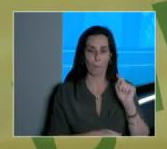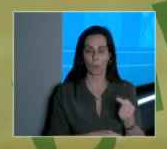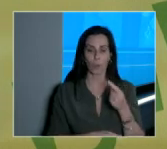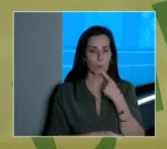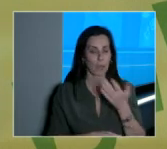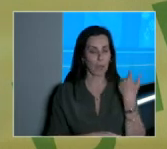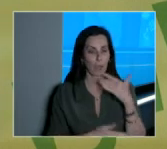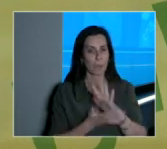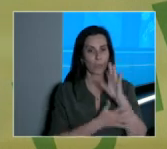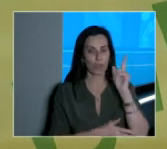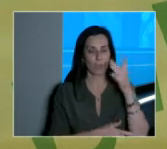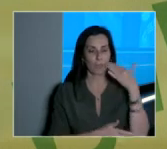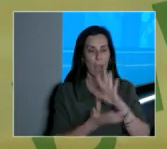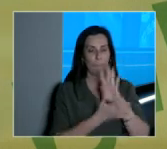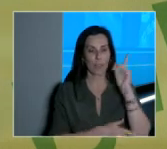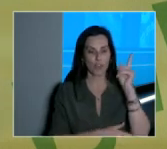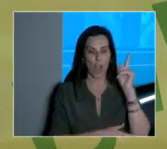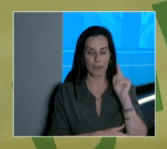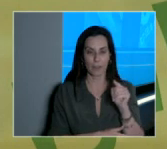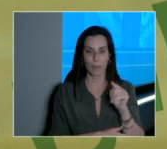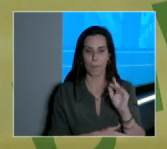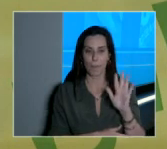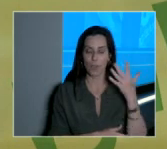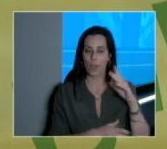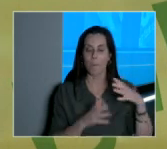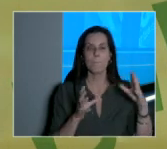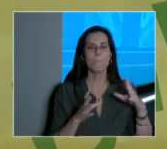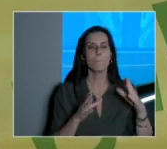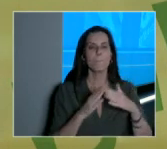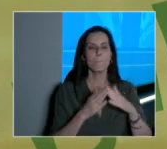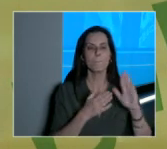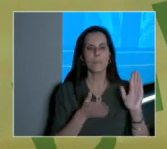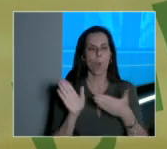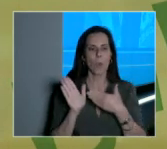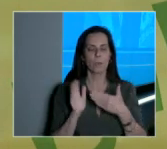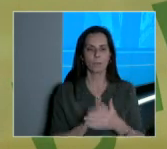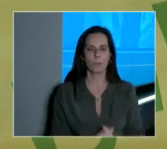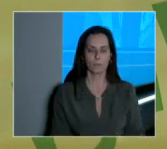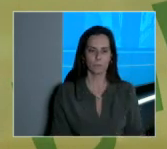אני מדבר לפני 15 שנה ולפני 14 שנה, במה שהיה בגוש קטיף, בגירוש